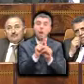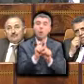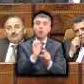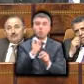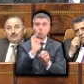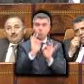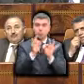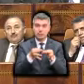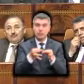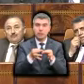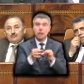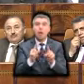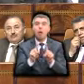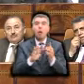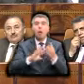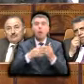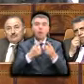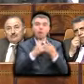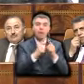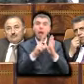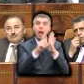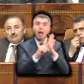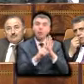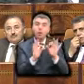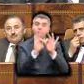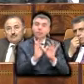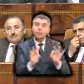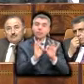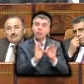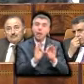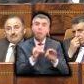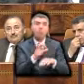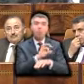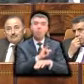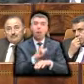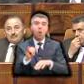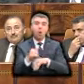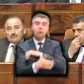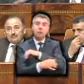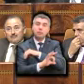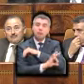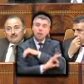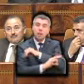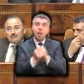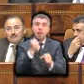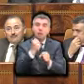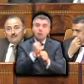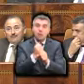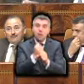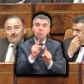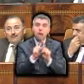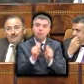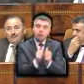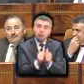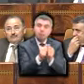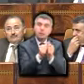في القوانين ديالهم ديال عدم التشغيل، ديال إجبارية التعليم، ديال يعني الحماية ديالهم من الاعتداءات الجنسية